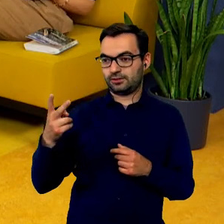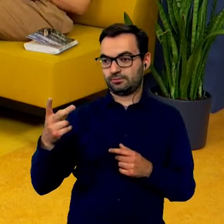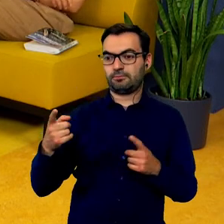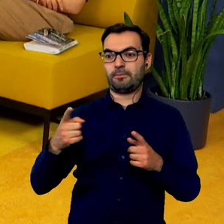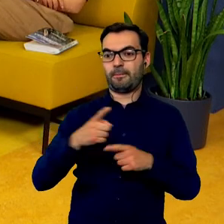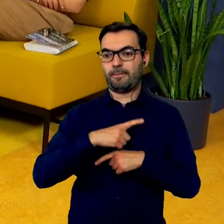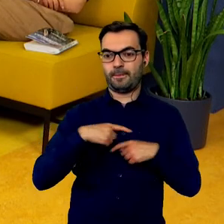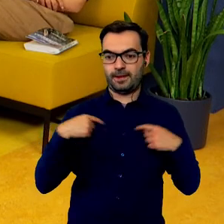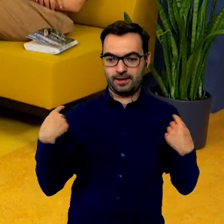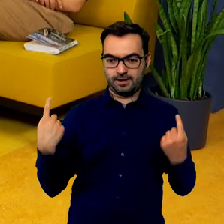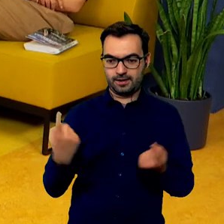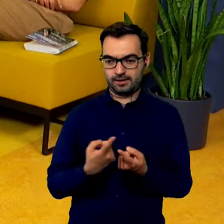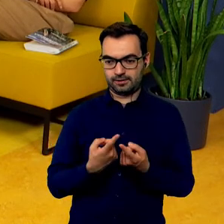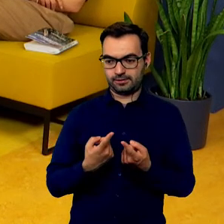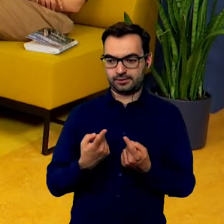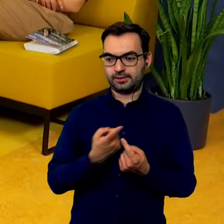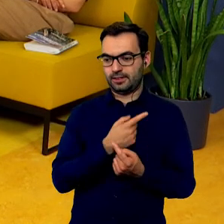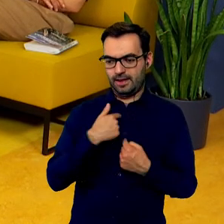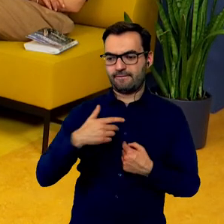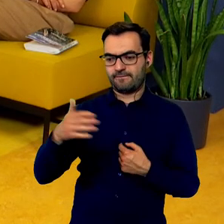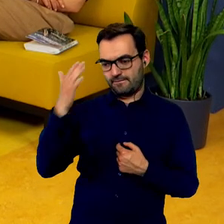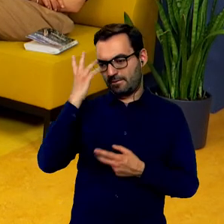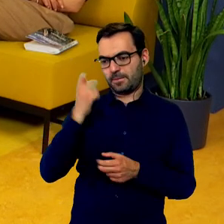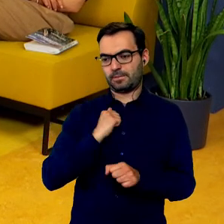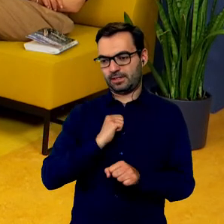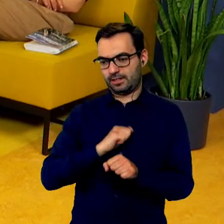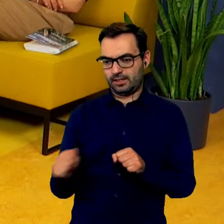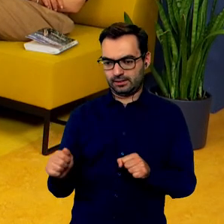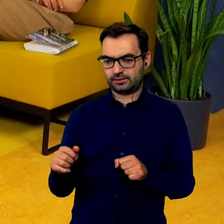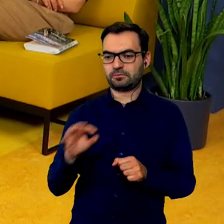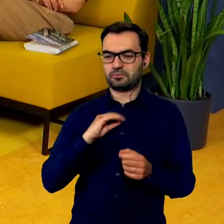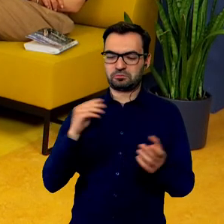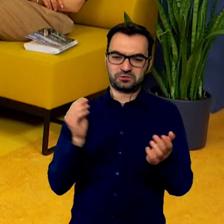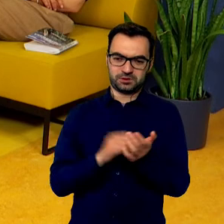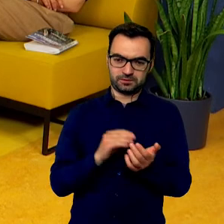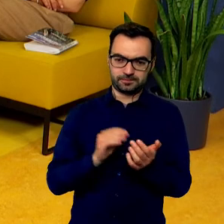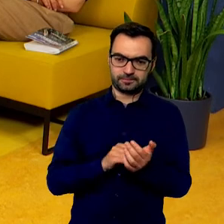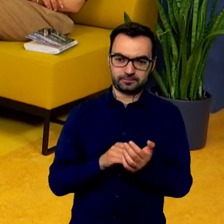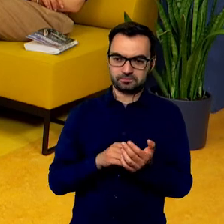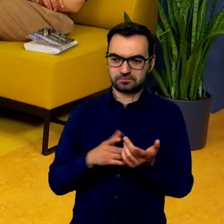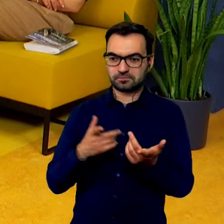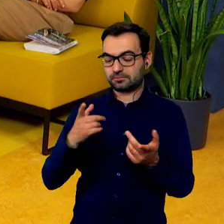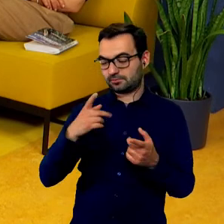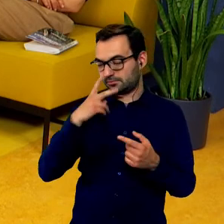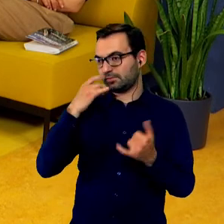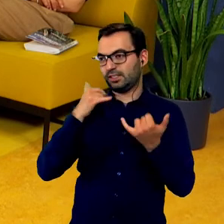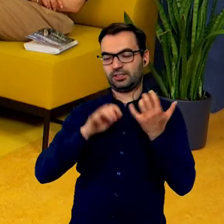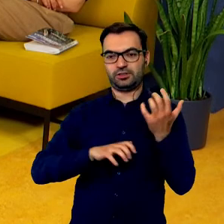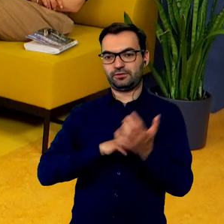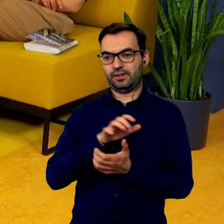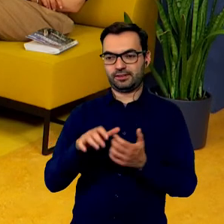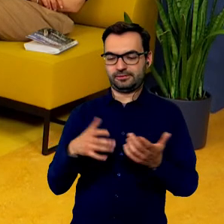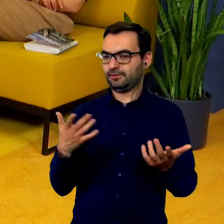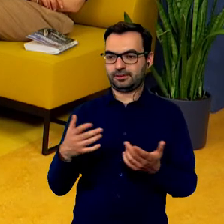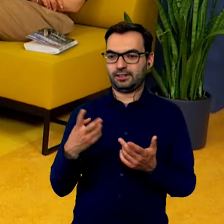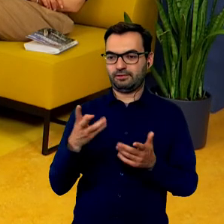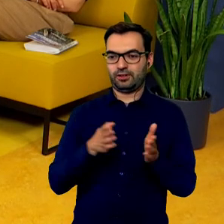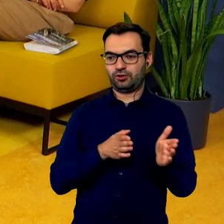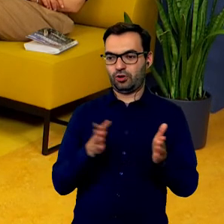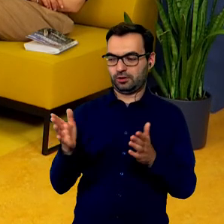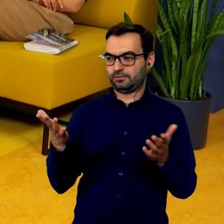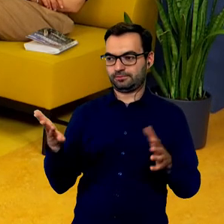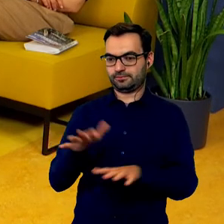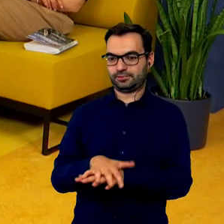my. My wiemy, kim jesteśmy, jakie mamy przyzwyczajenia i kompletnie inny świat jednocześnie. Takie dwie ścieżki